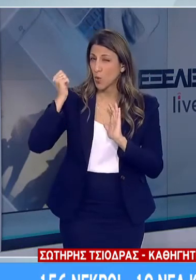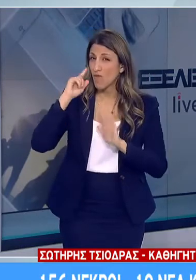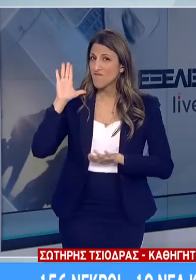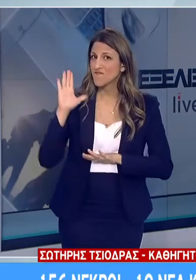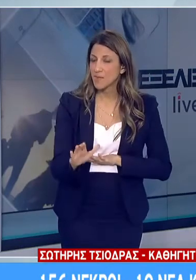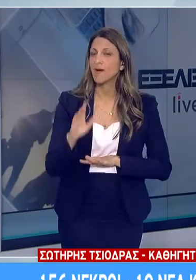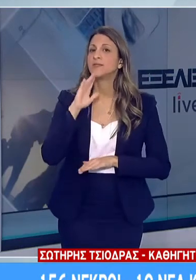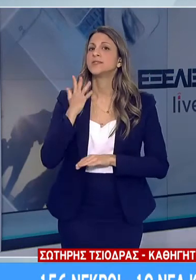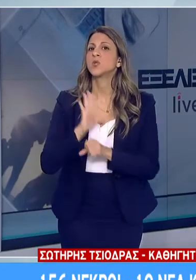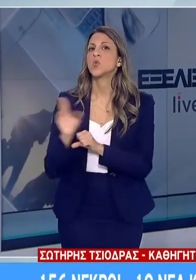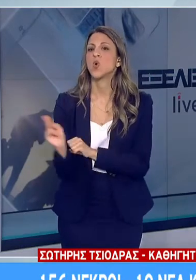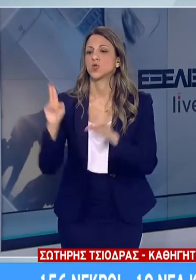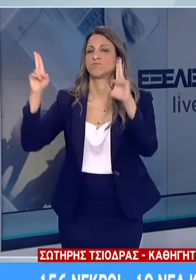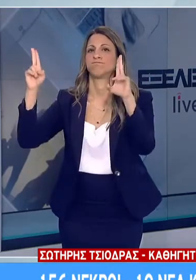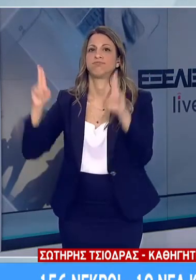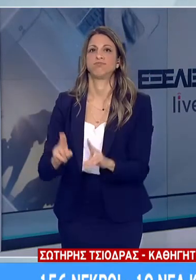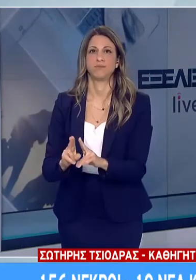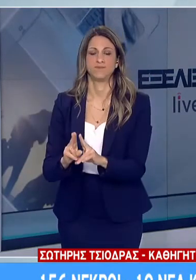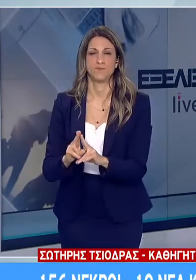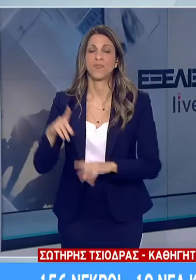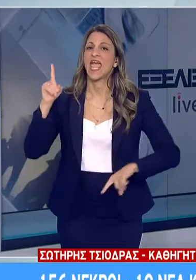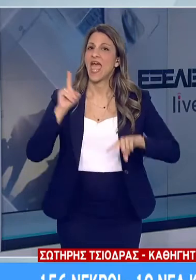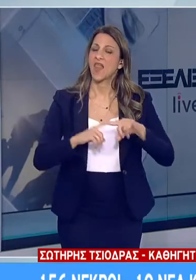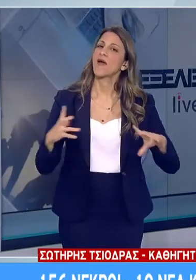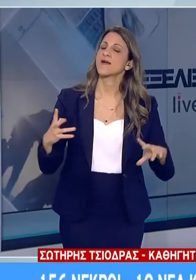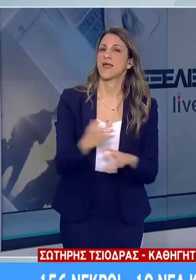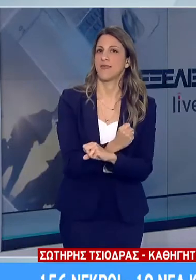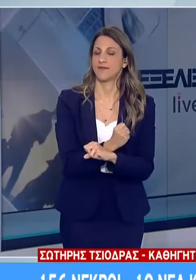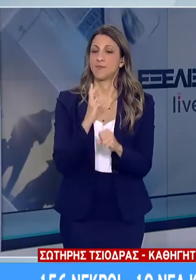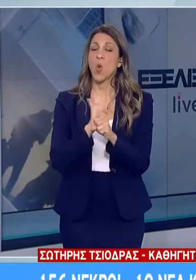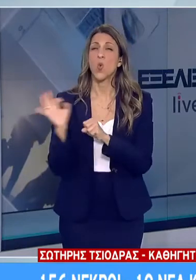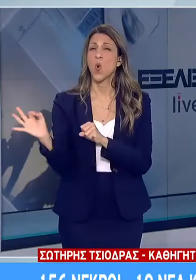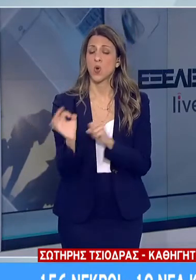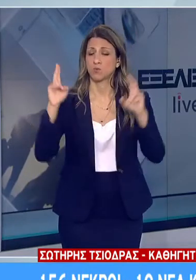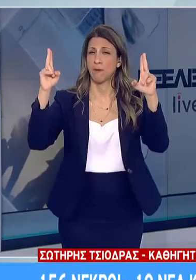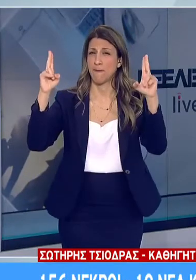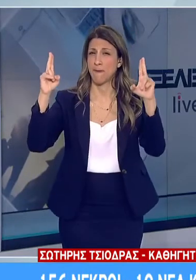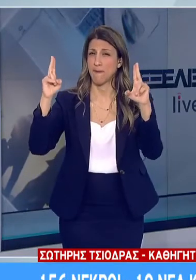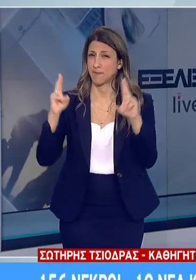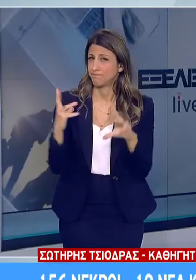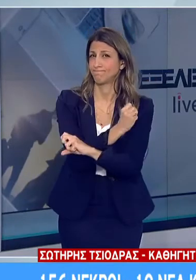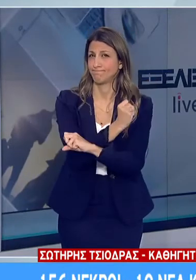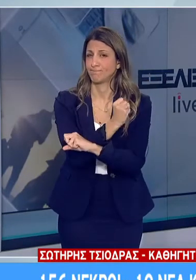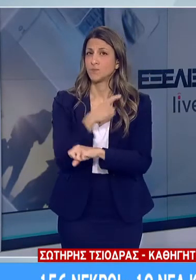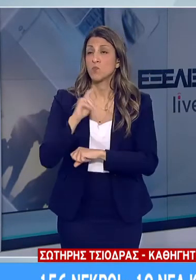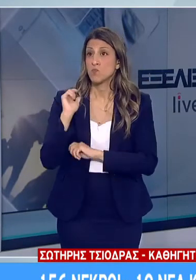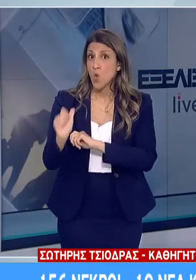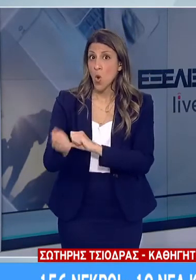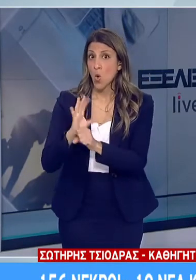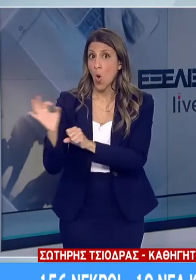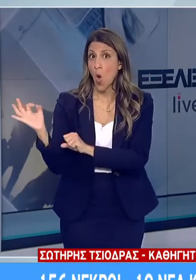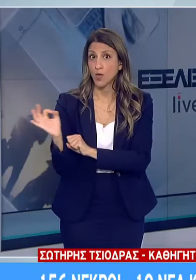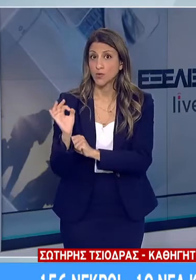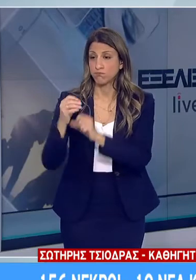τον αντιμετωπίσουμε. Το ότι η Ελλάδα περιόρισε την κυκλοφορία του ιού, πως όλοι μαζί δεν τον αφήσαμε να κάνει τη δικιά του ανεξέλεγκτη διαδρομή,